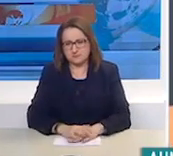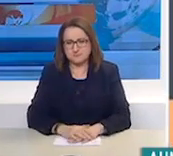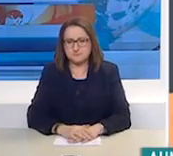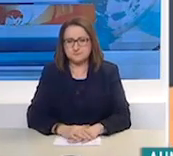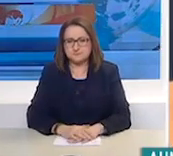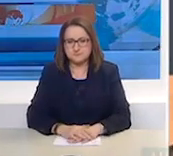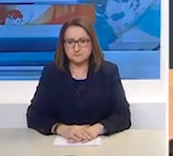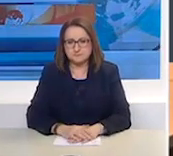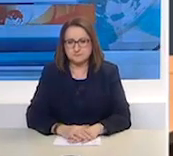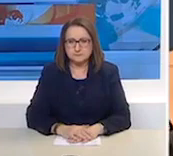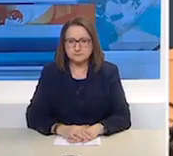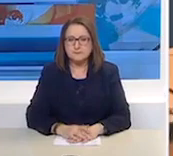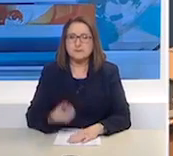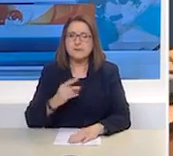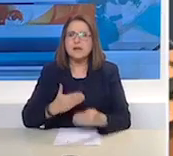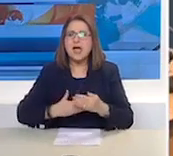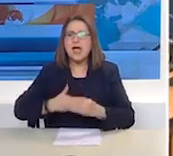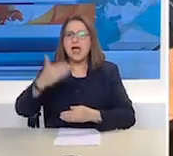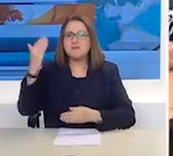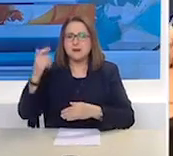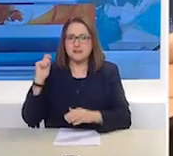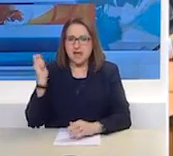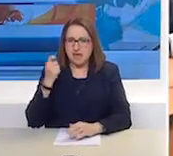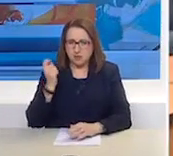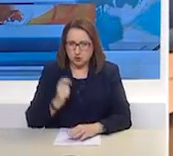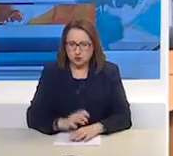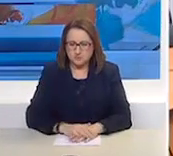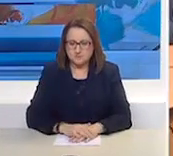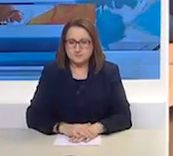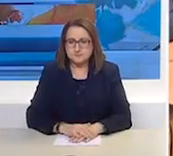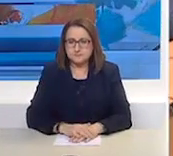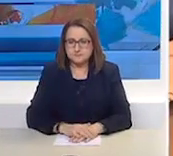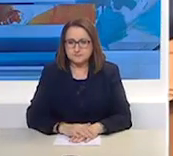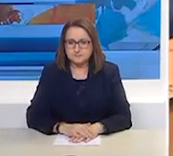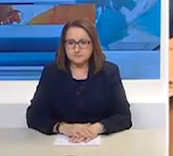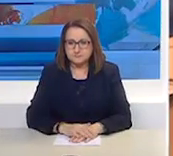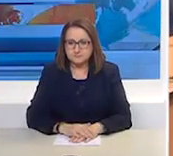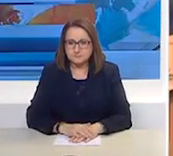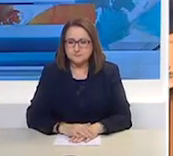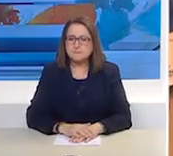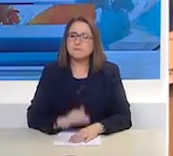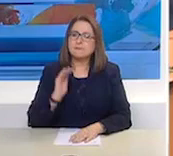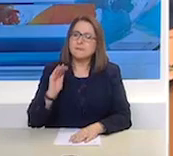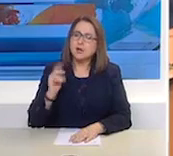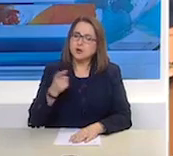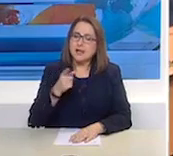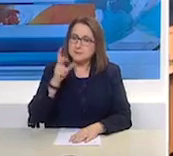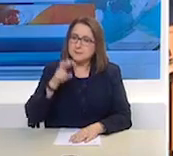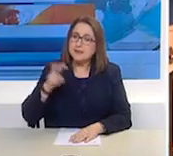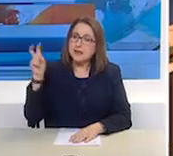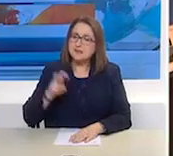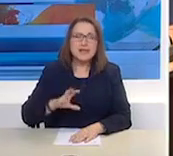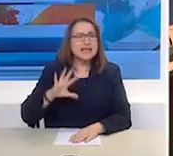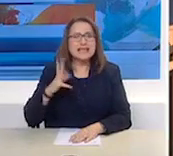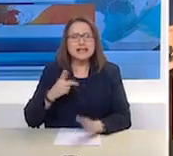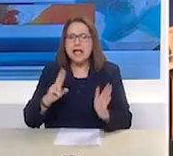Η κυρία Ευθυμιάδου από την εφημερίδα Έθνος και το healthreport.gr. Κύριε Χατζηγεωργίου και κύριε Χαρδαλιά, γιατί απαγορεύσατε τη